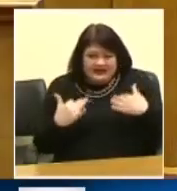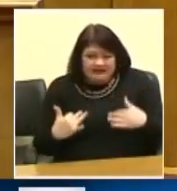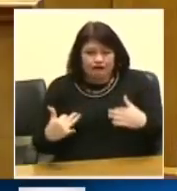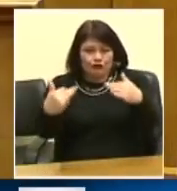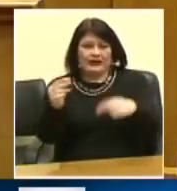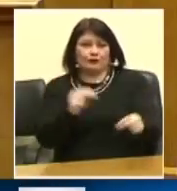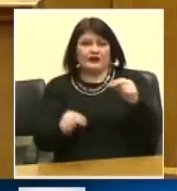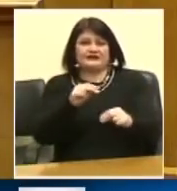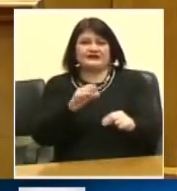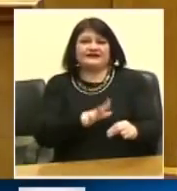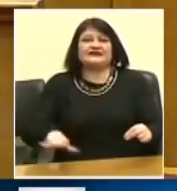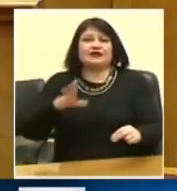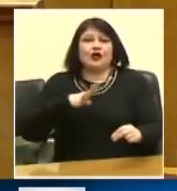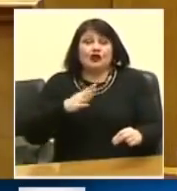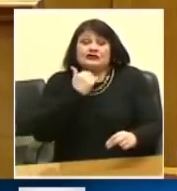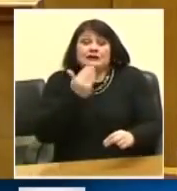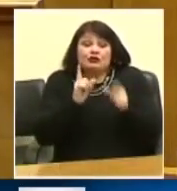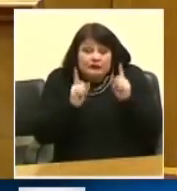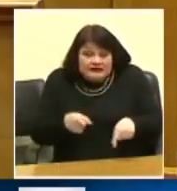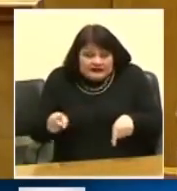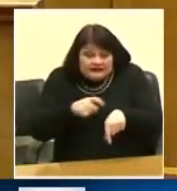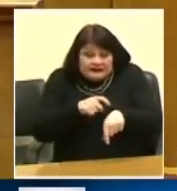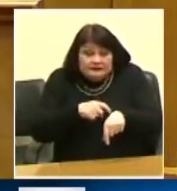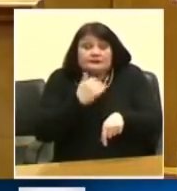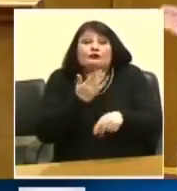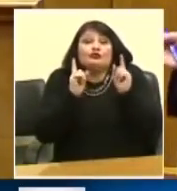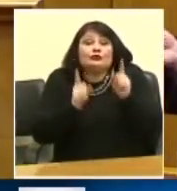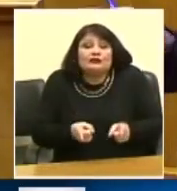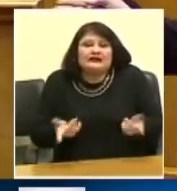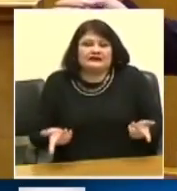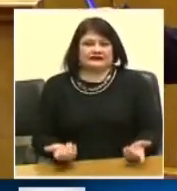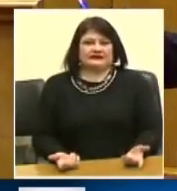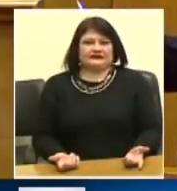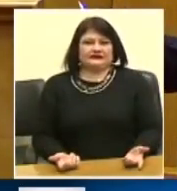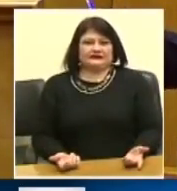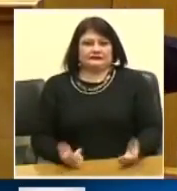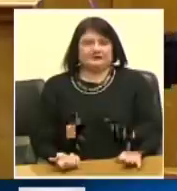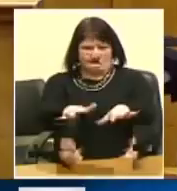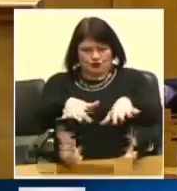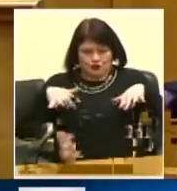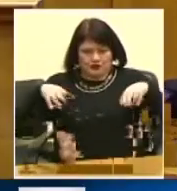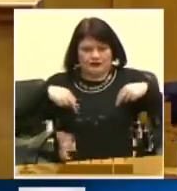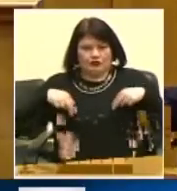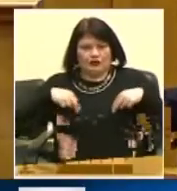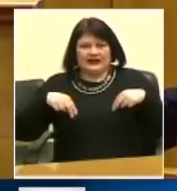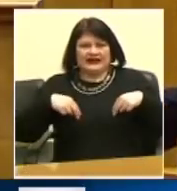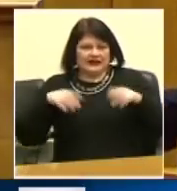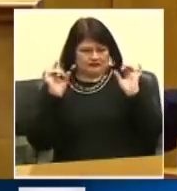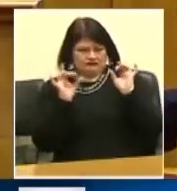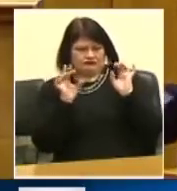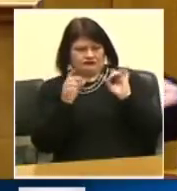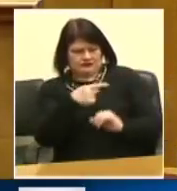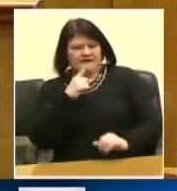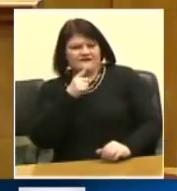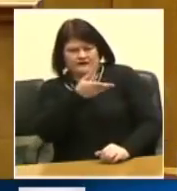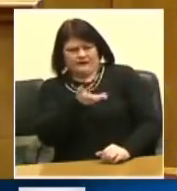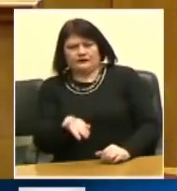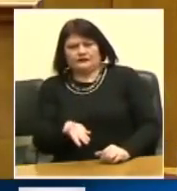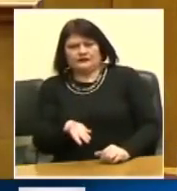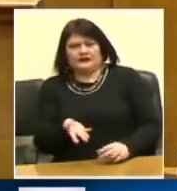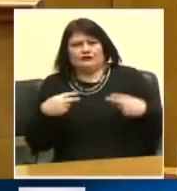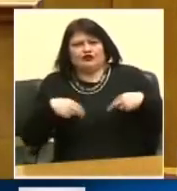λαός. Παρακαλώ. Γιατί λοιπόν τώρα, αφού τίποτα, εδώ στα έδρανα τα υπουργικά δεν θα είναι κανείς.